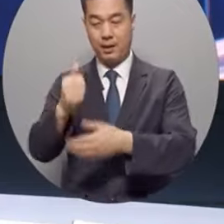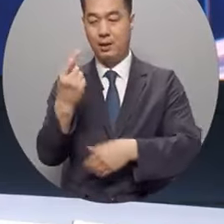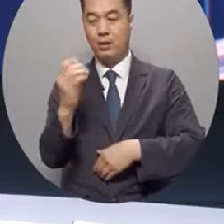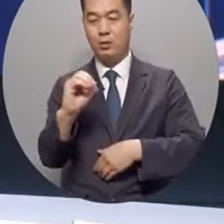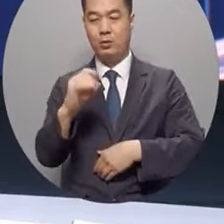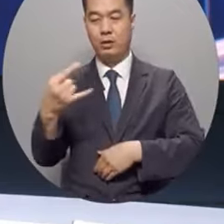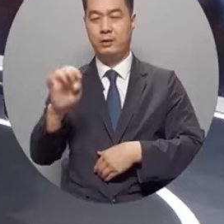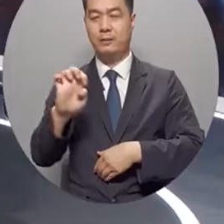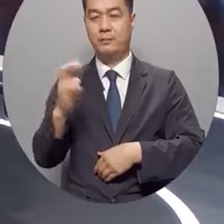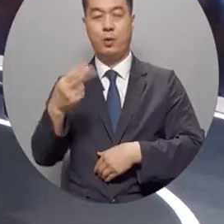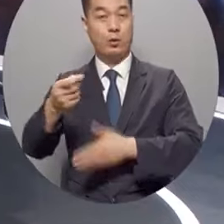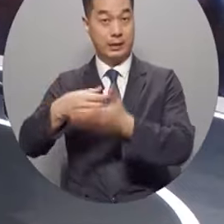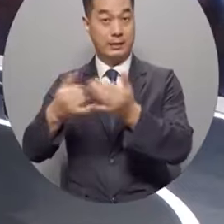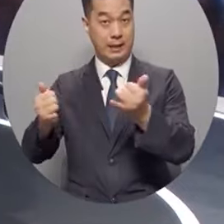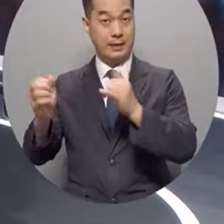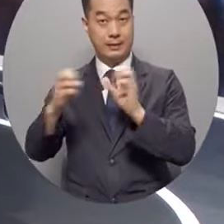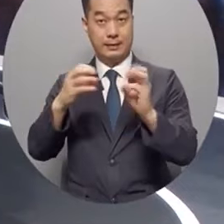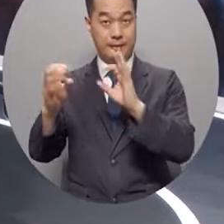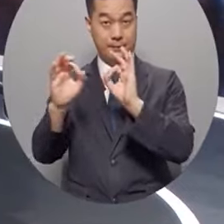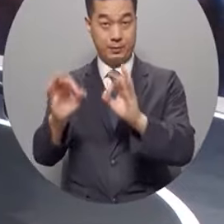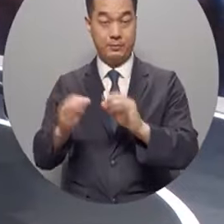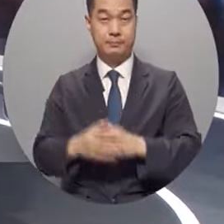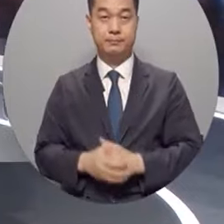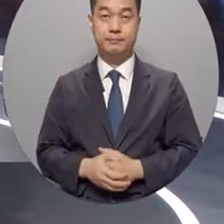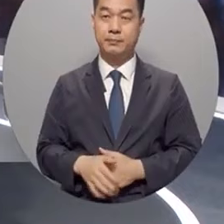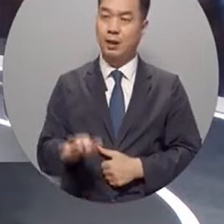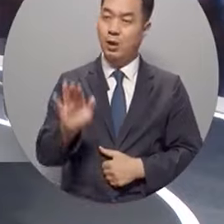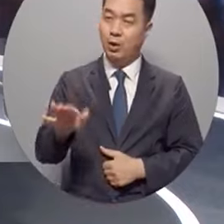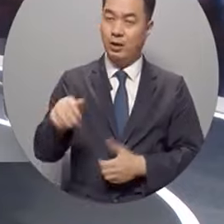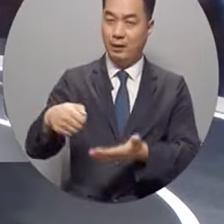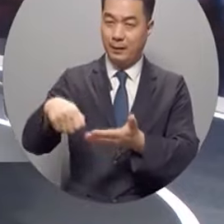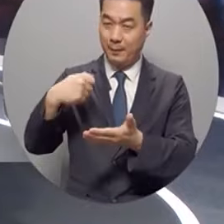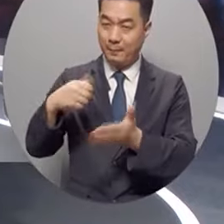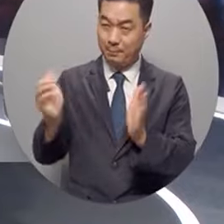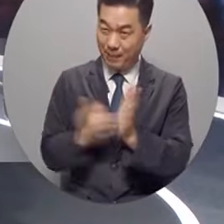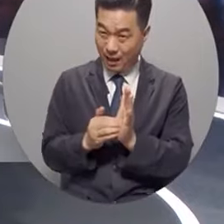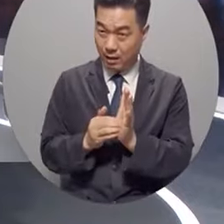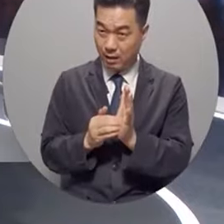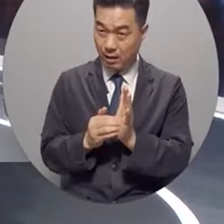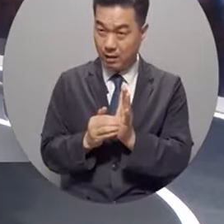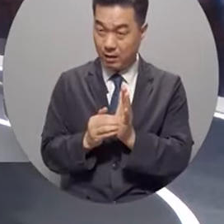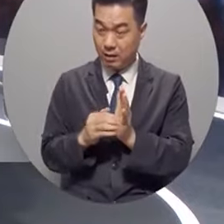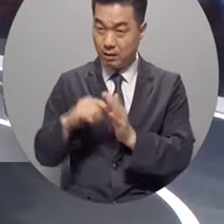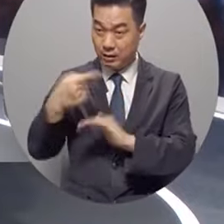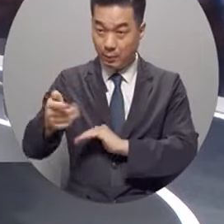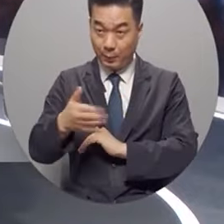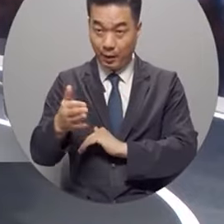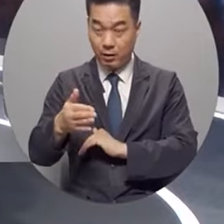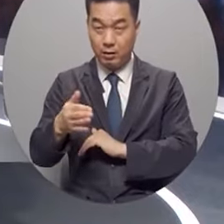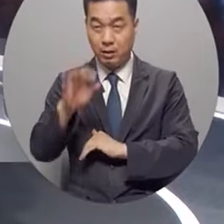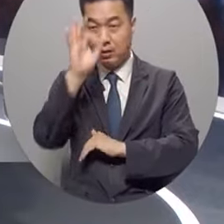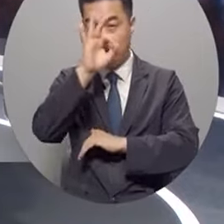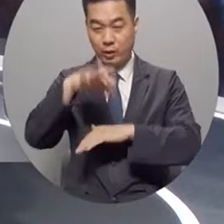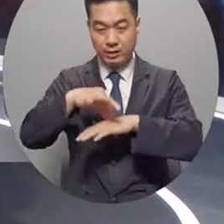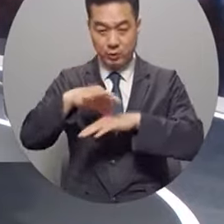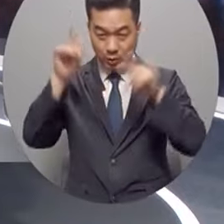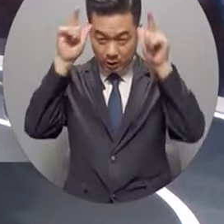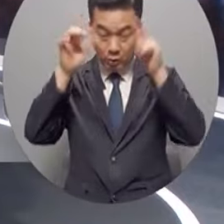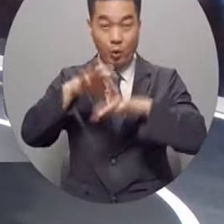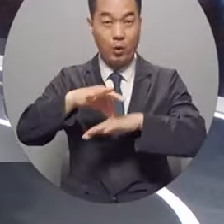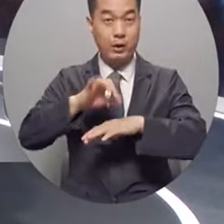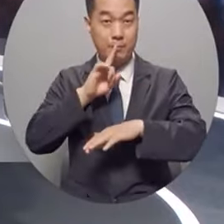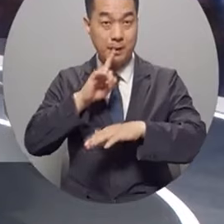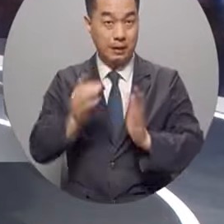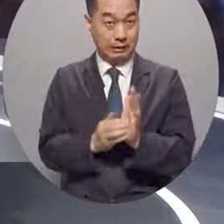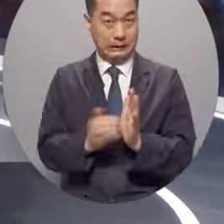물어보겠습니다 자 홍기자 설마 밥만 먹고 끝날까 싶었는데 무슨 돼지고기 소고 기획이 나오더니 진짜 밥만 먹고